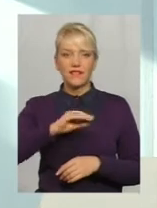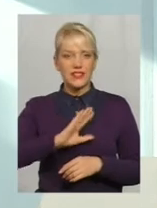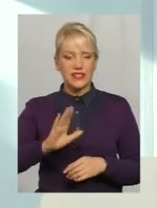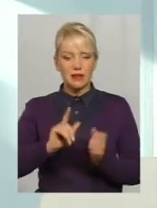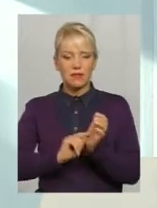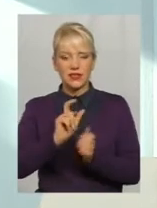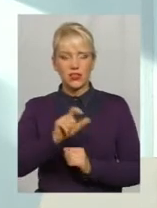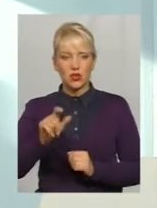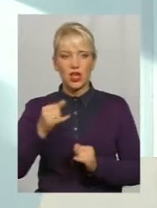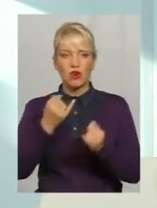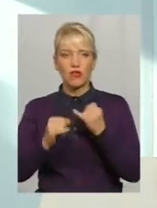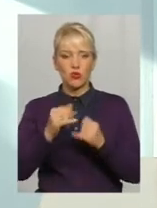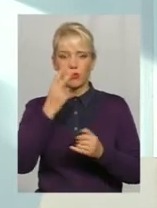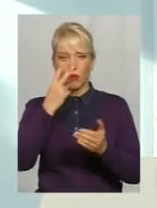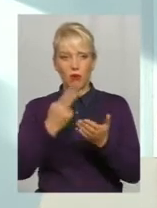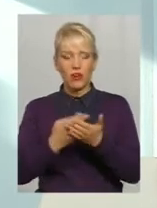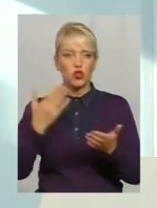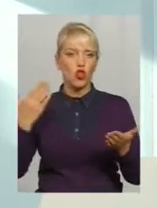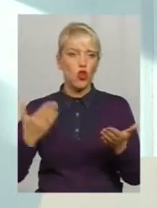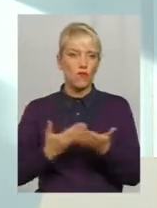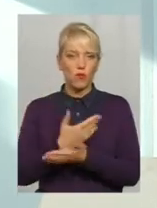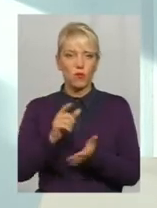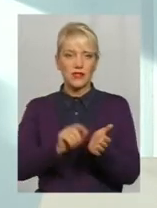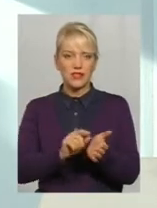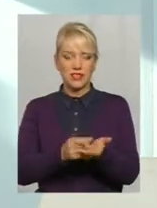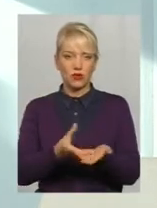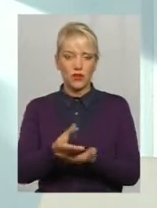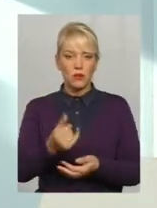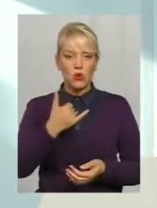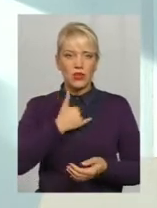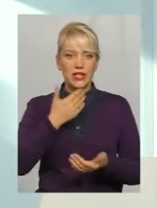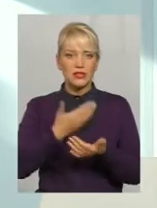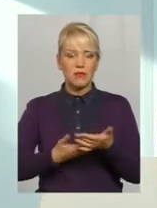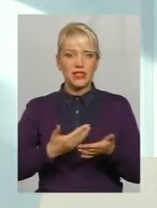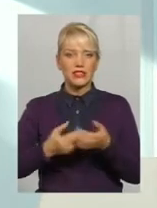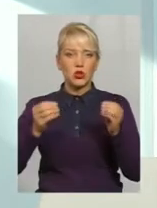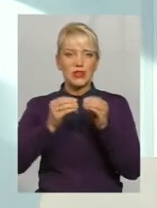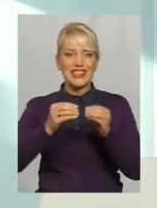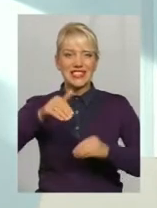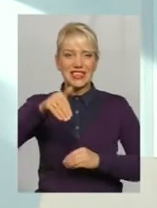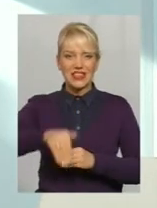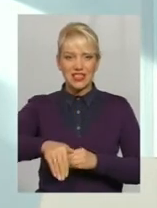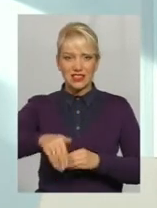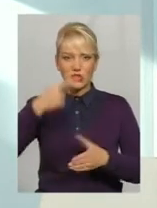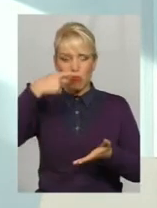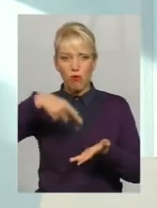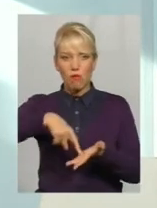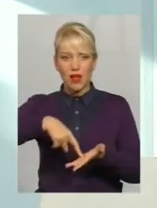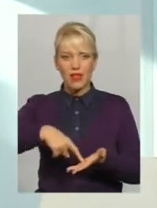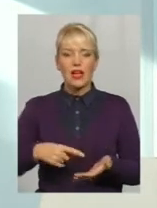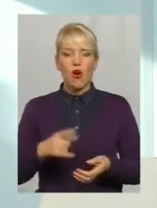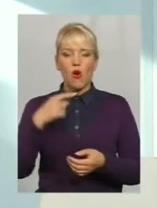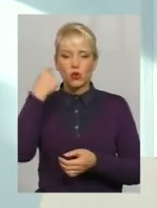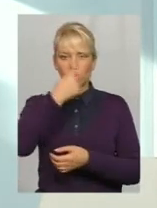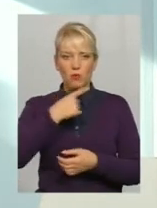жовтні місяці побачать нову пенсійну виплату. У нас близько 10 тисяч практично попало особових